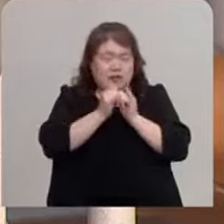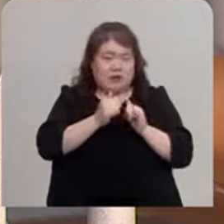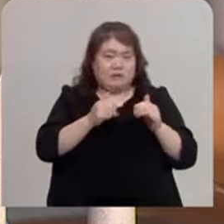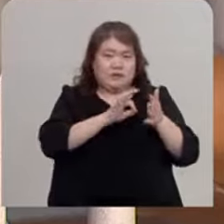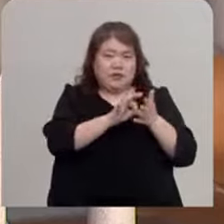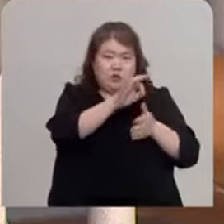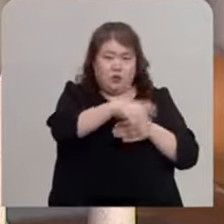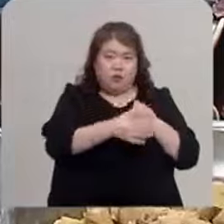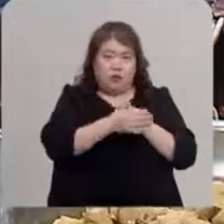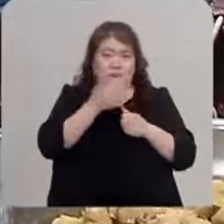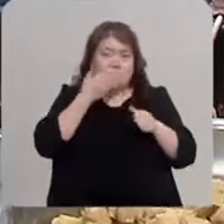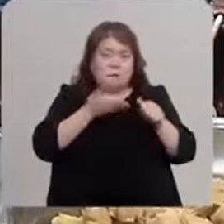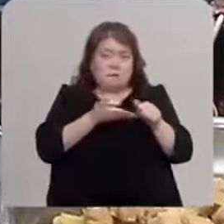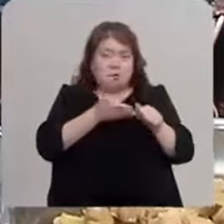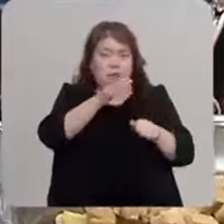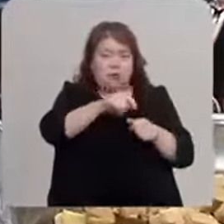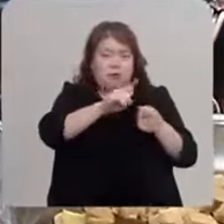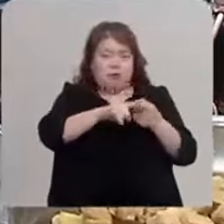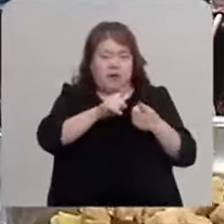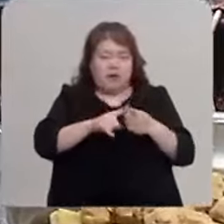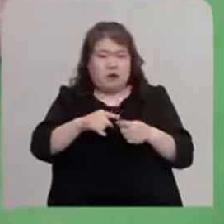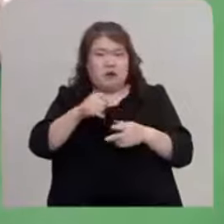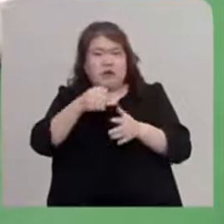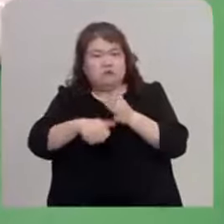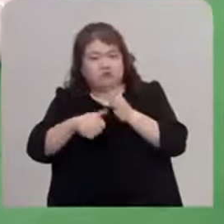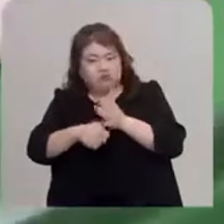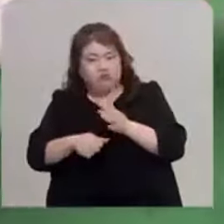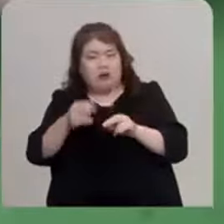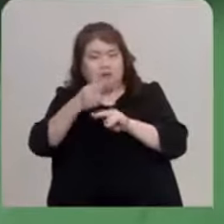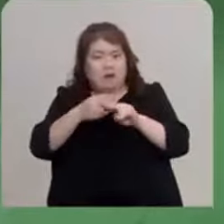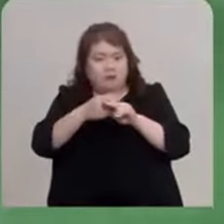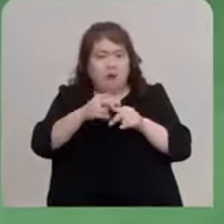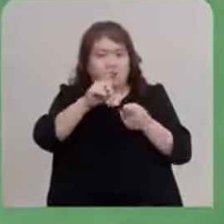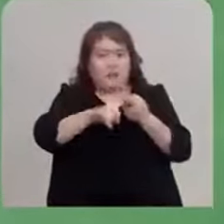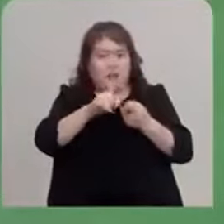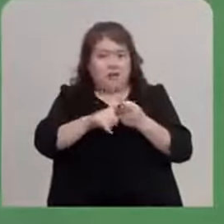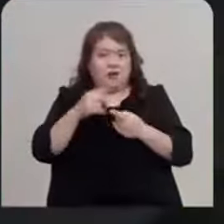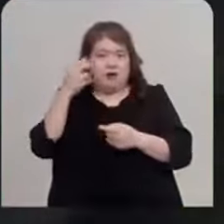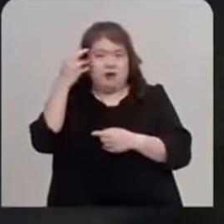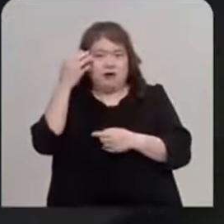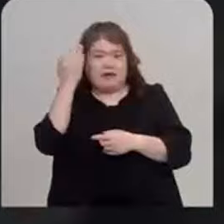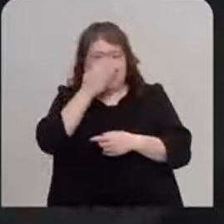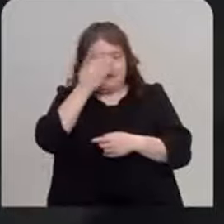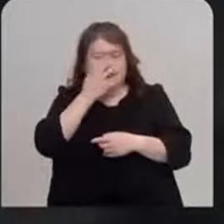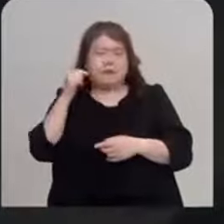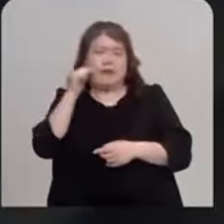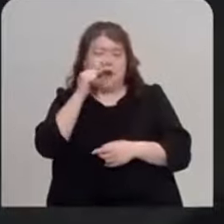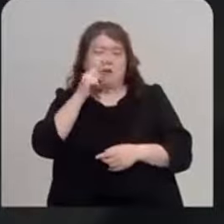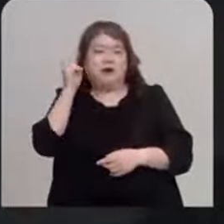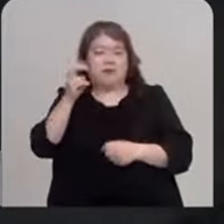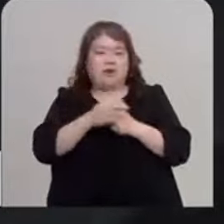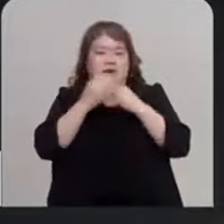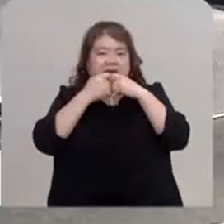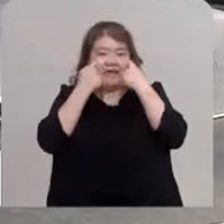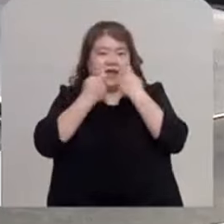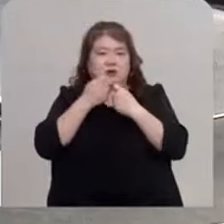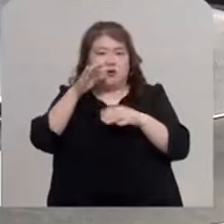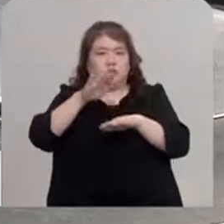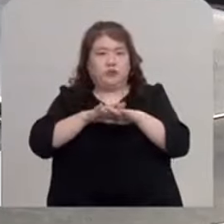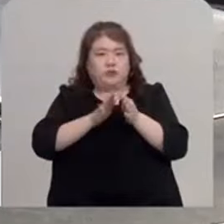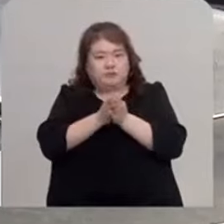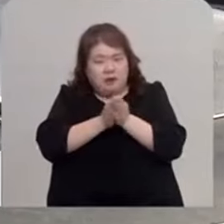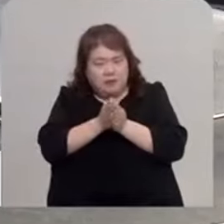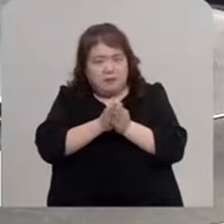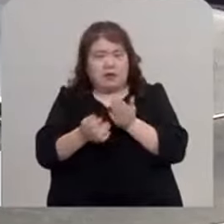급식소 등을 대상으로 조리 기구와 식재료 등에 대한 위생점검을 강화할 방침입니다 또 개인별로 손씻기와